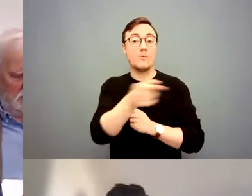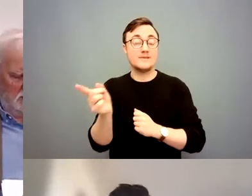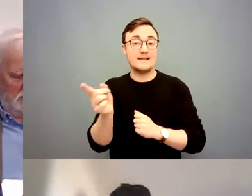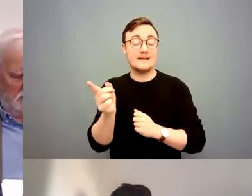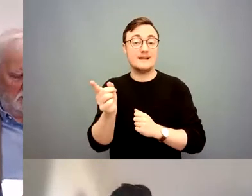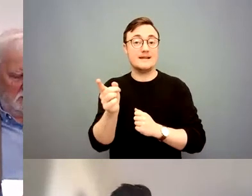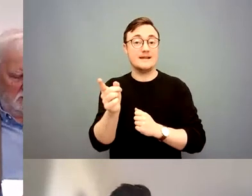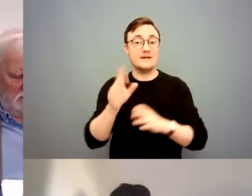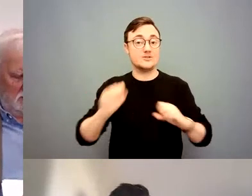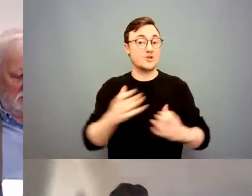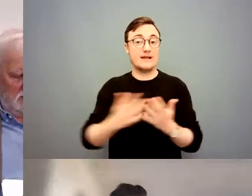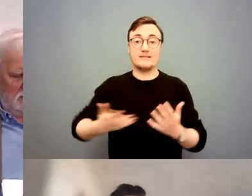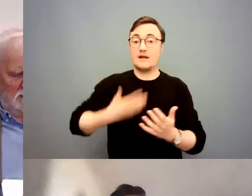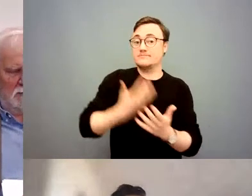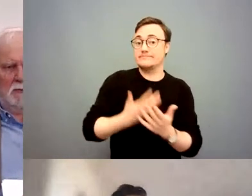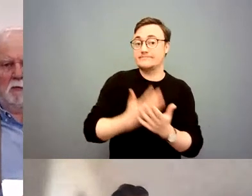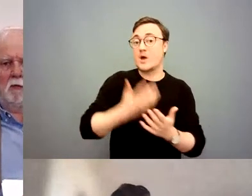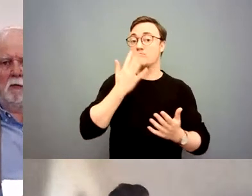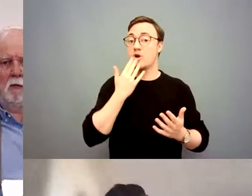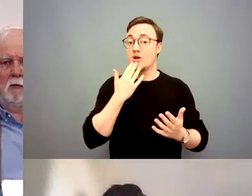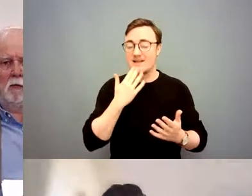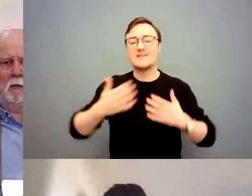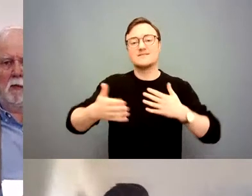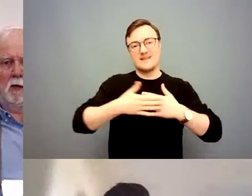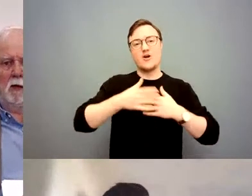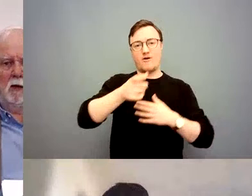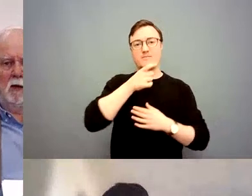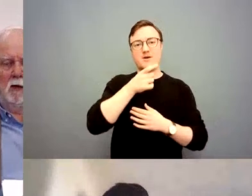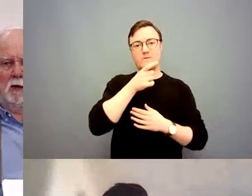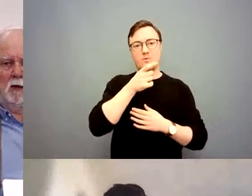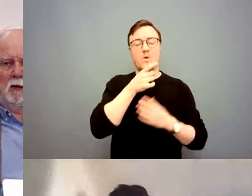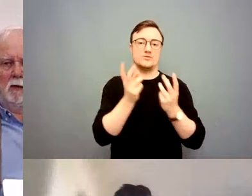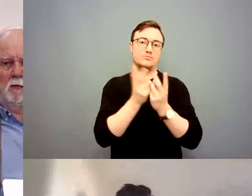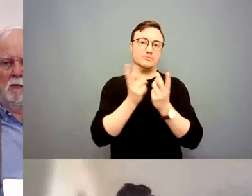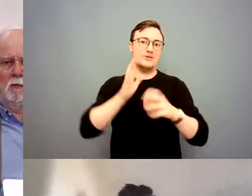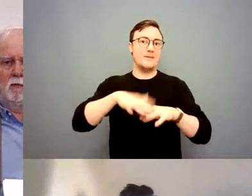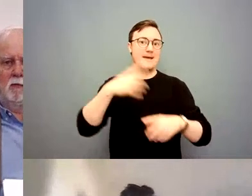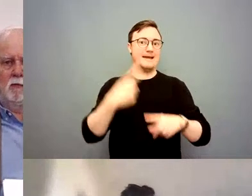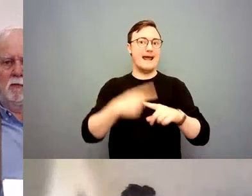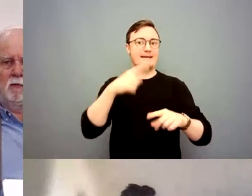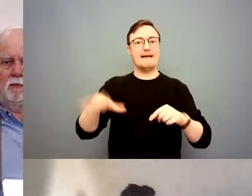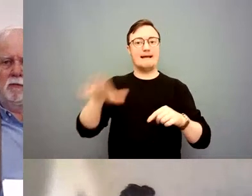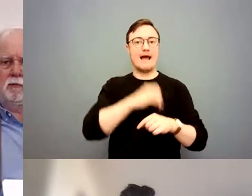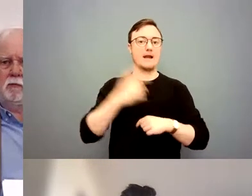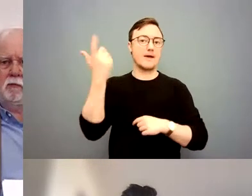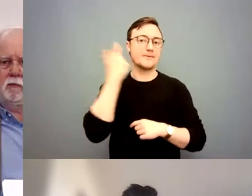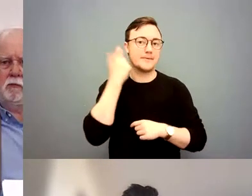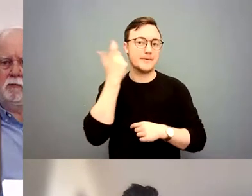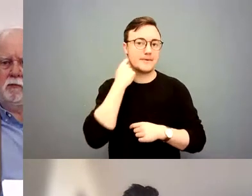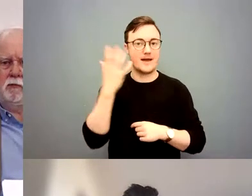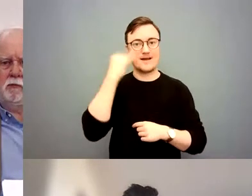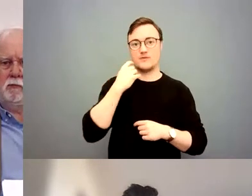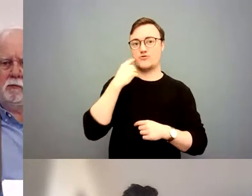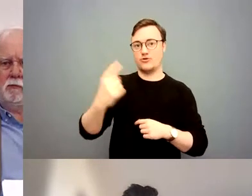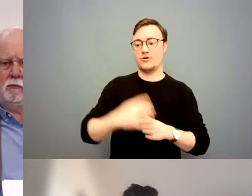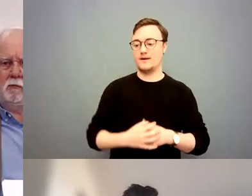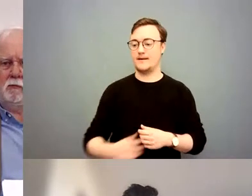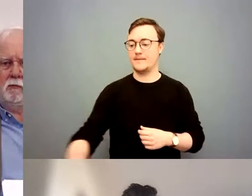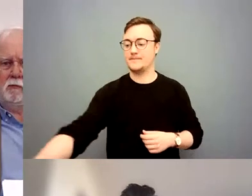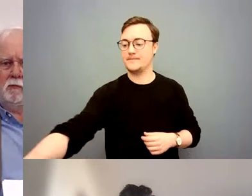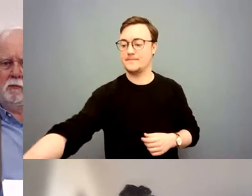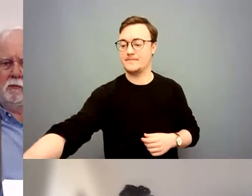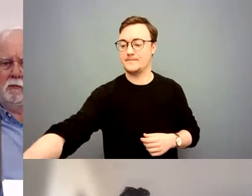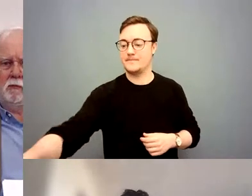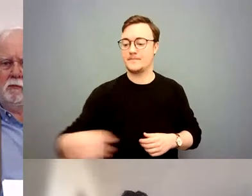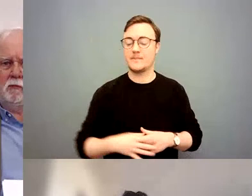av mikrofonen. Så blir det lättare för alla inblandade. Och nu tänkte